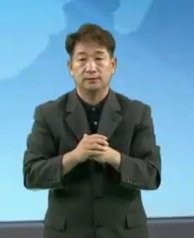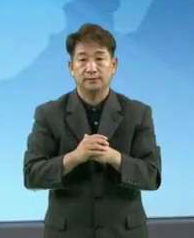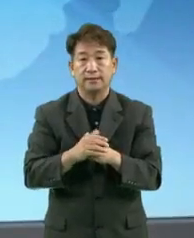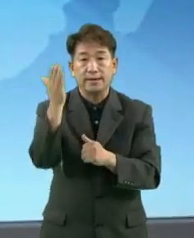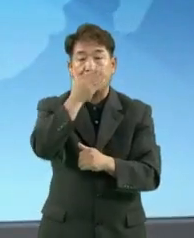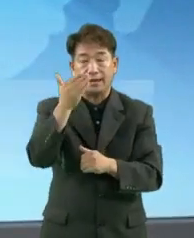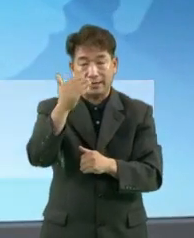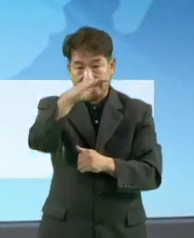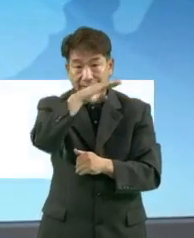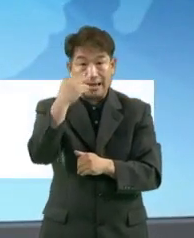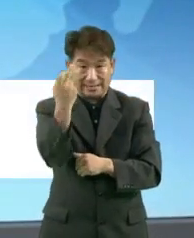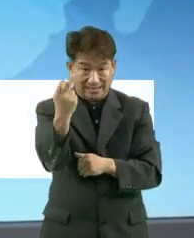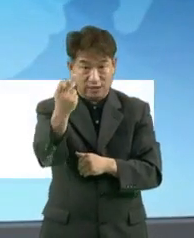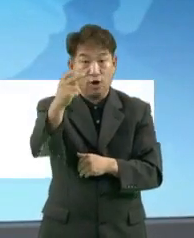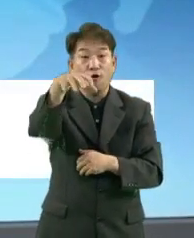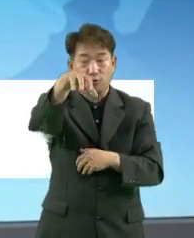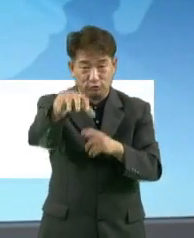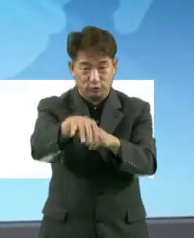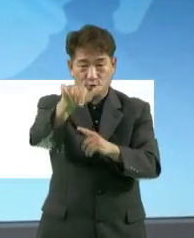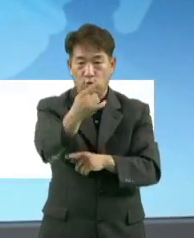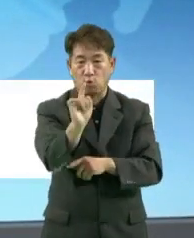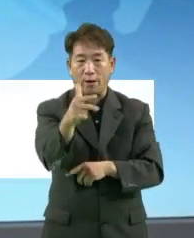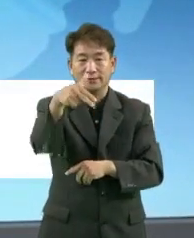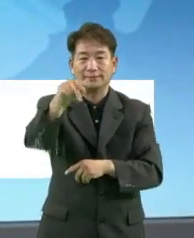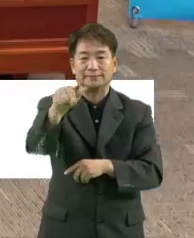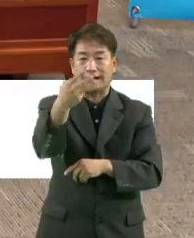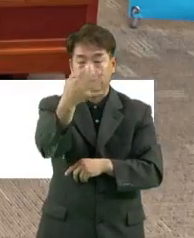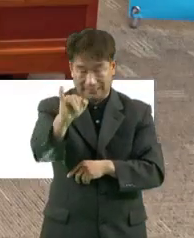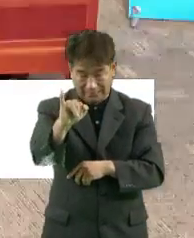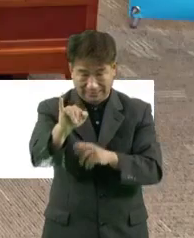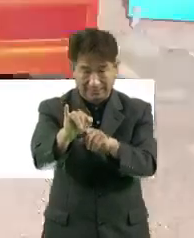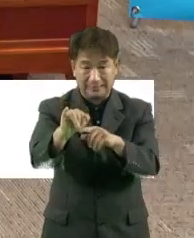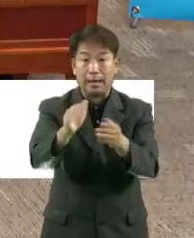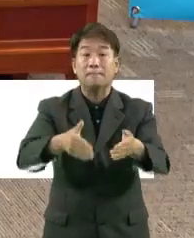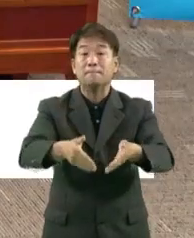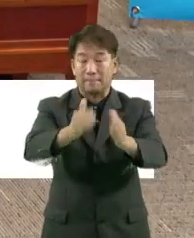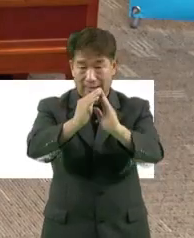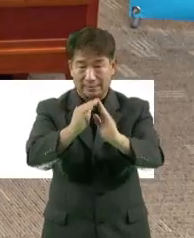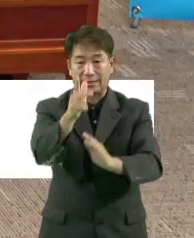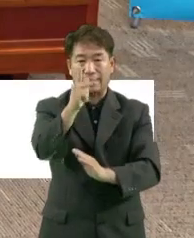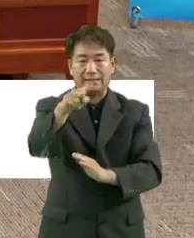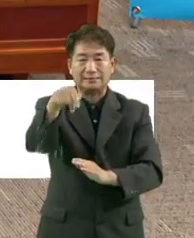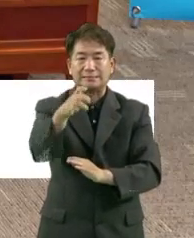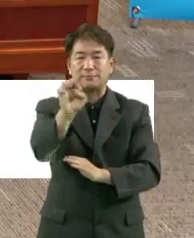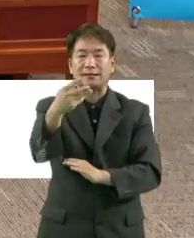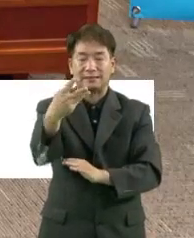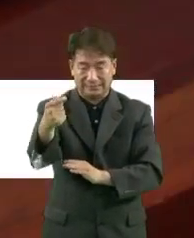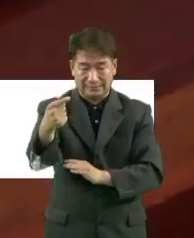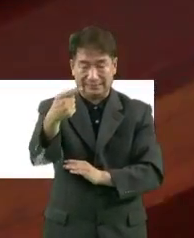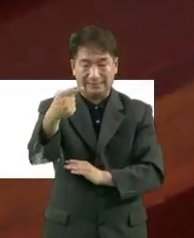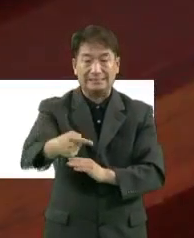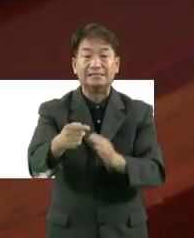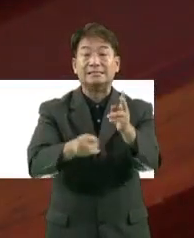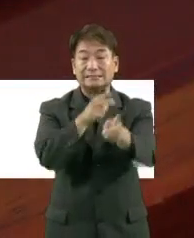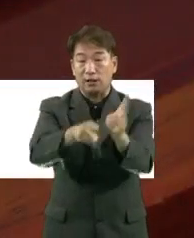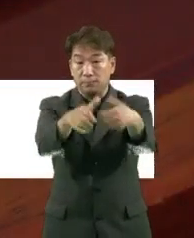예산군은 예산읍 관장리 일원에 들어설 예산 K스마트 일반 산업단지의 성공적인 조성을 위해